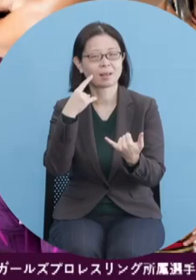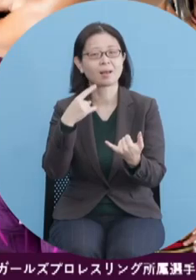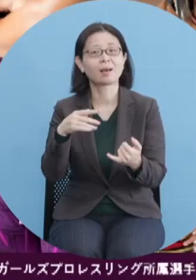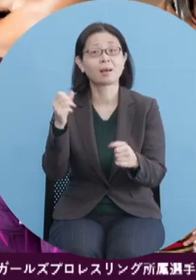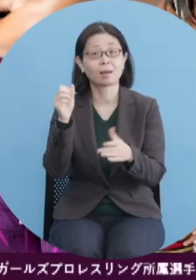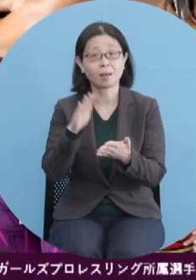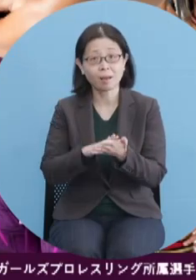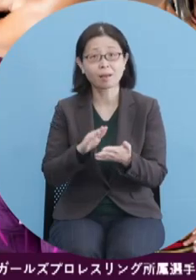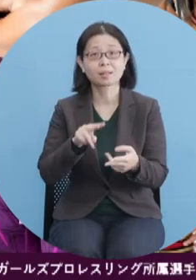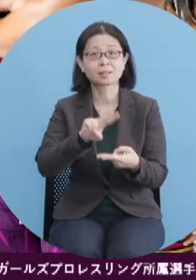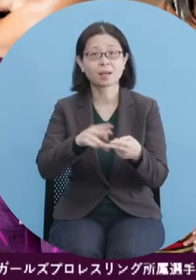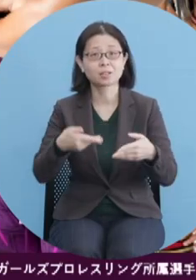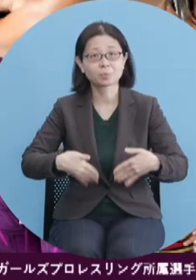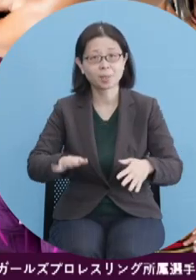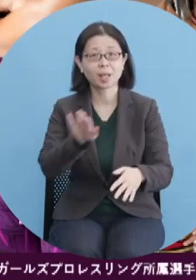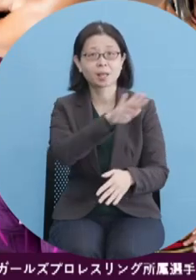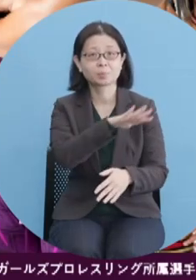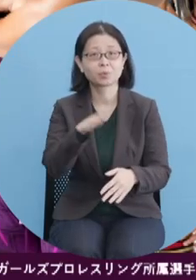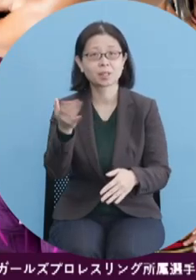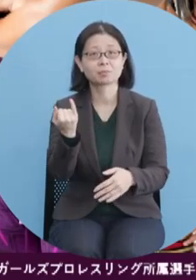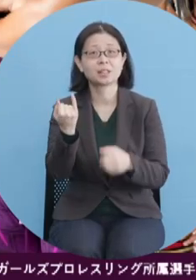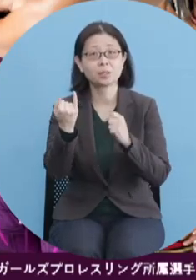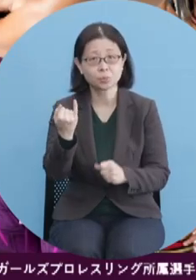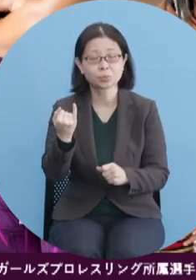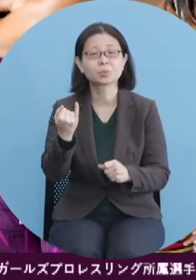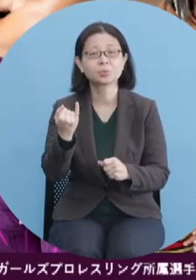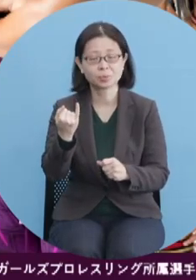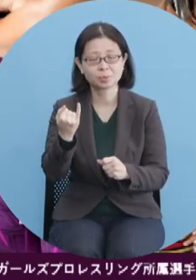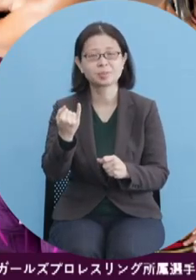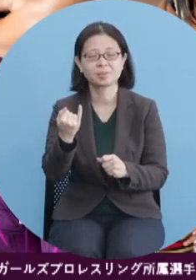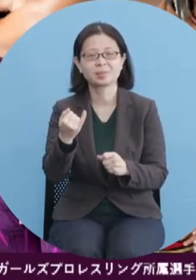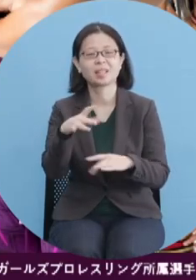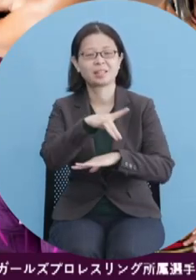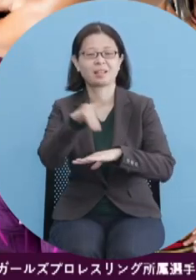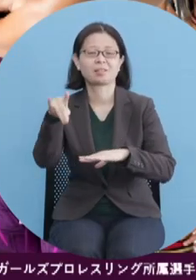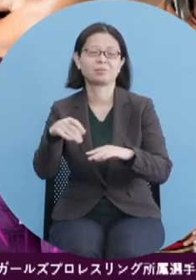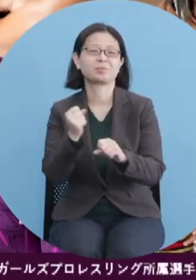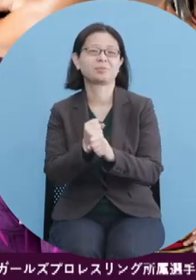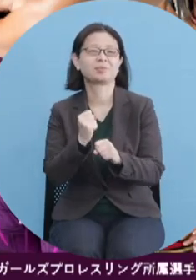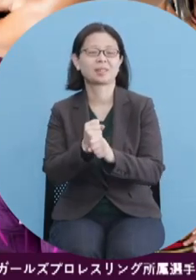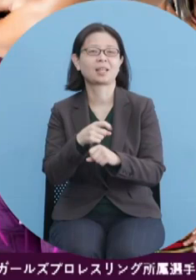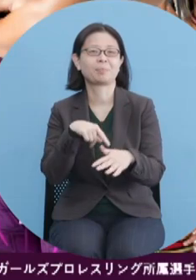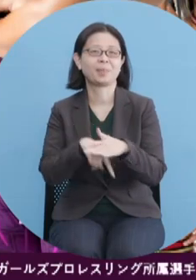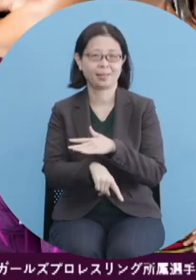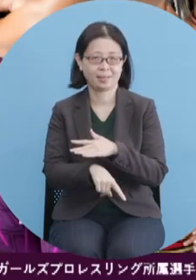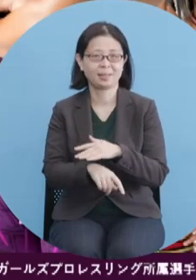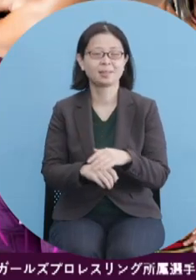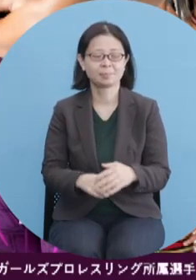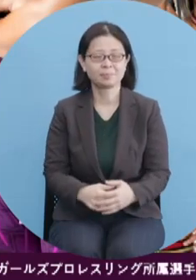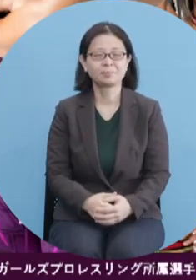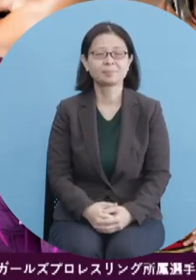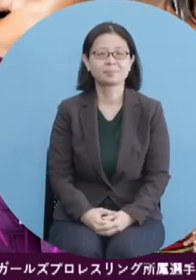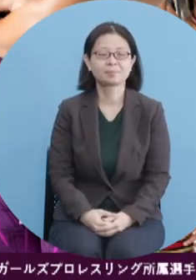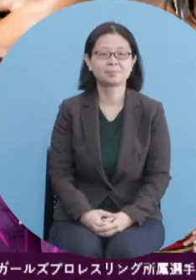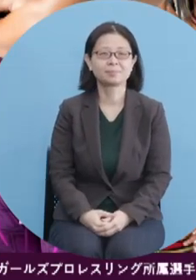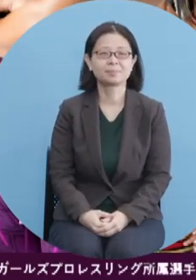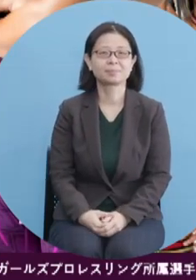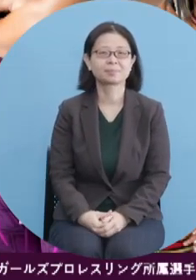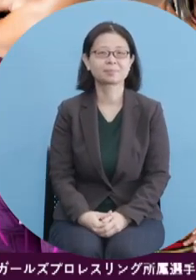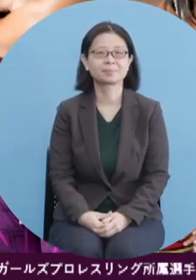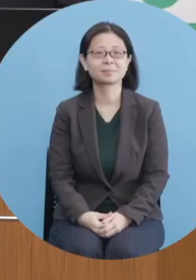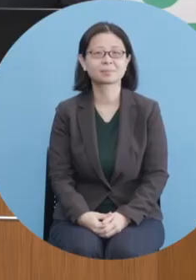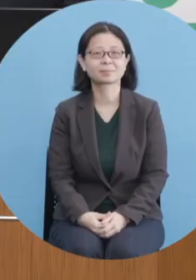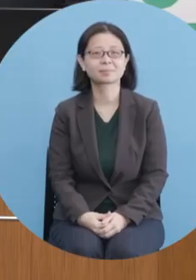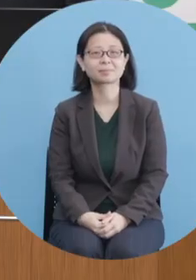プロレスの橋本さんでございますので合わせてこういう形でえ全国に発信していきたいという風に思ってえおり